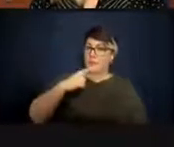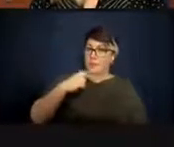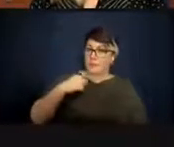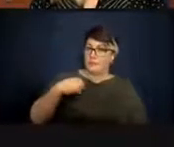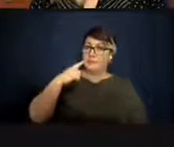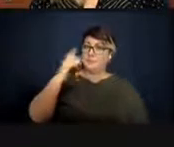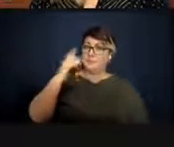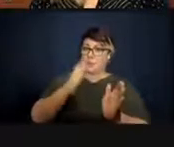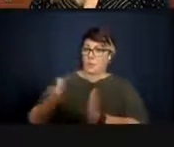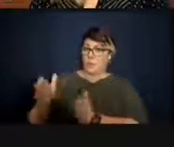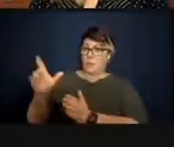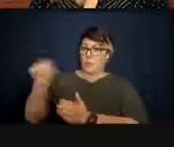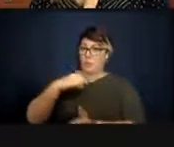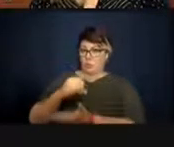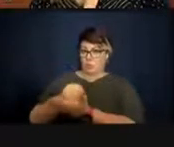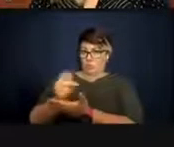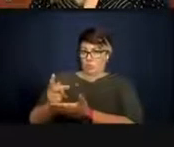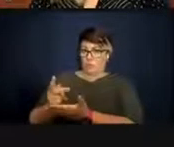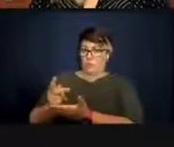Nafikiri